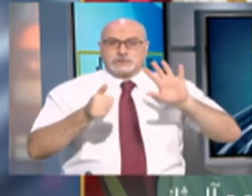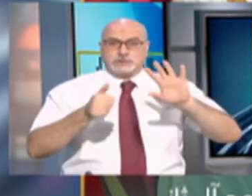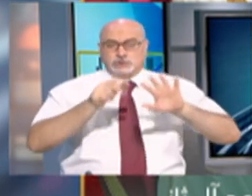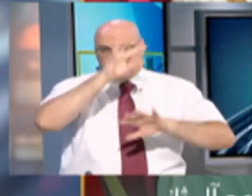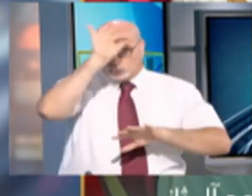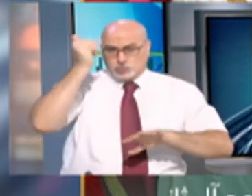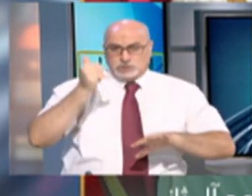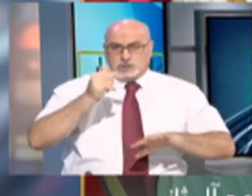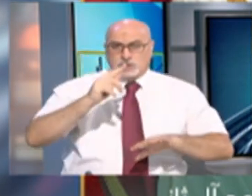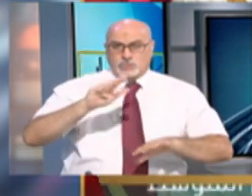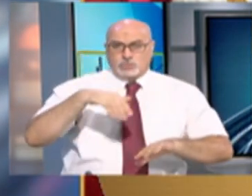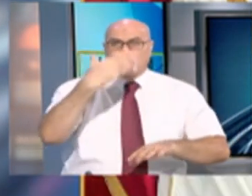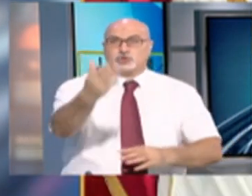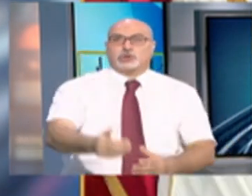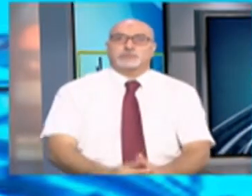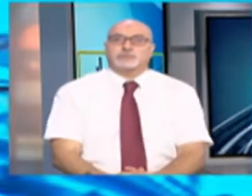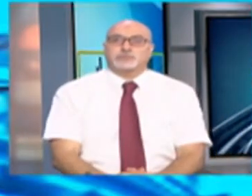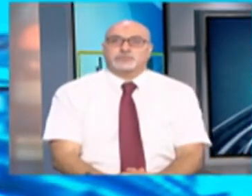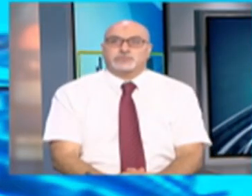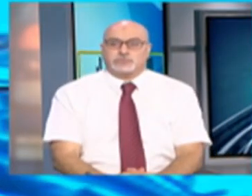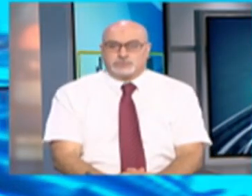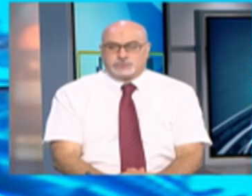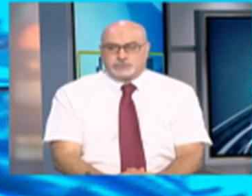جويليا القادم.